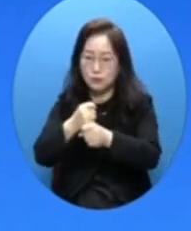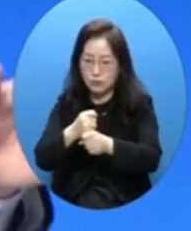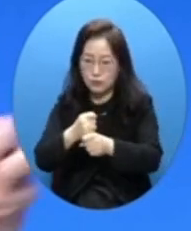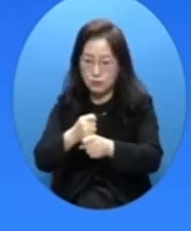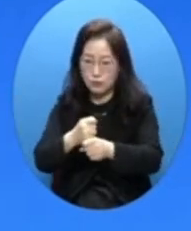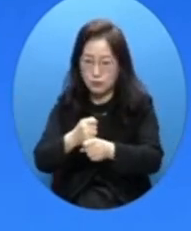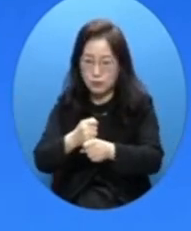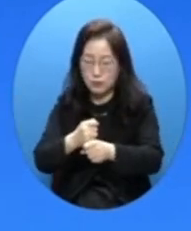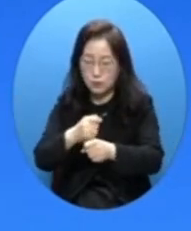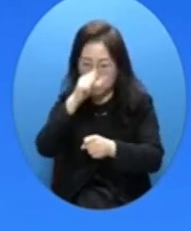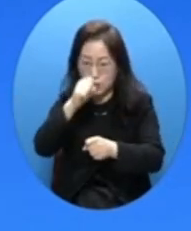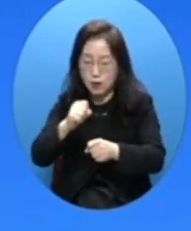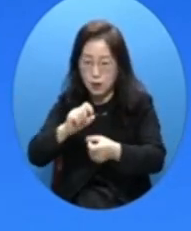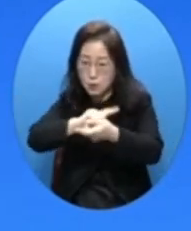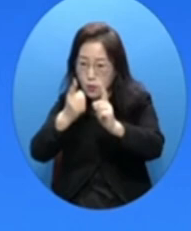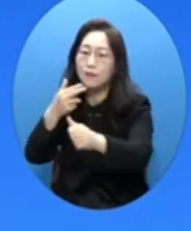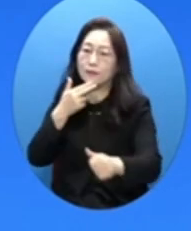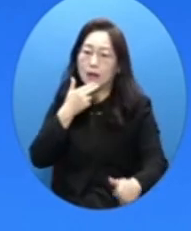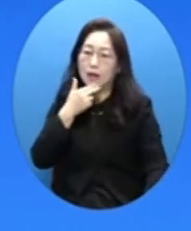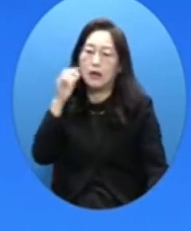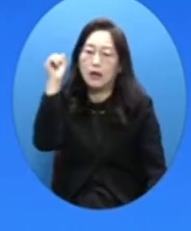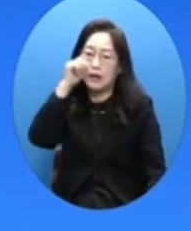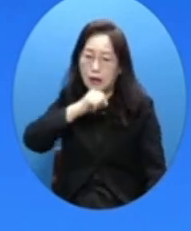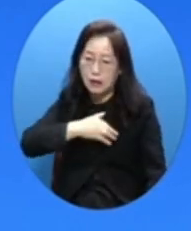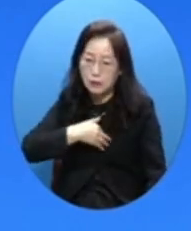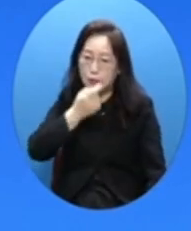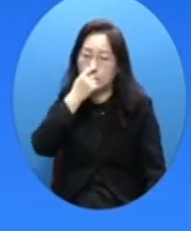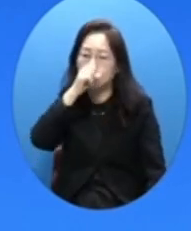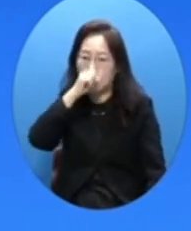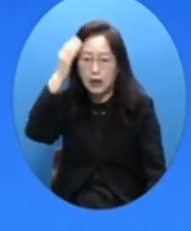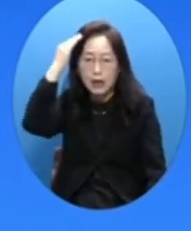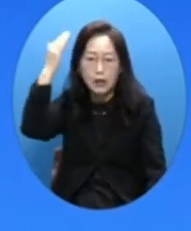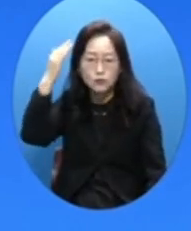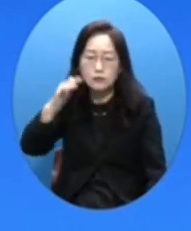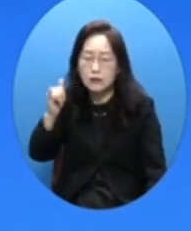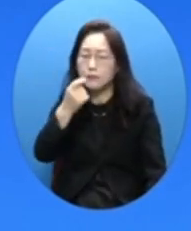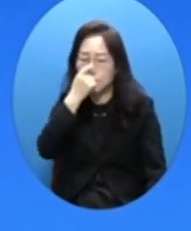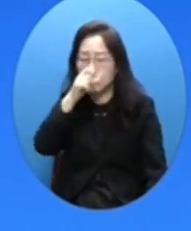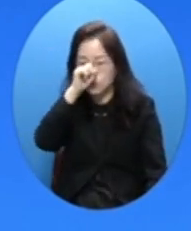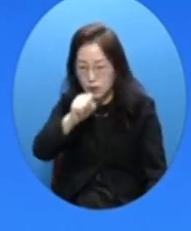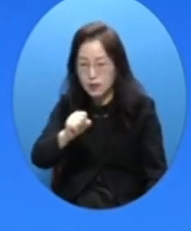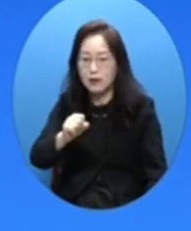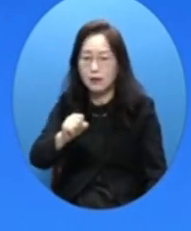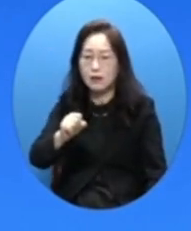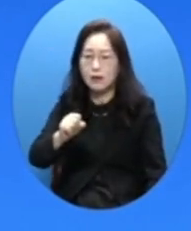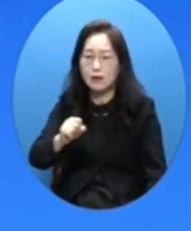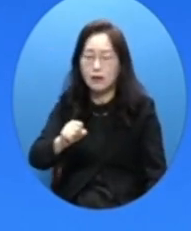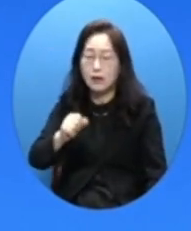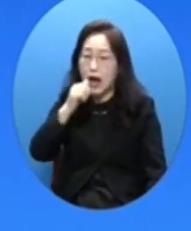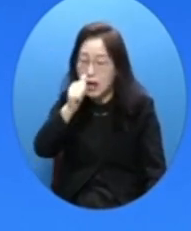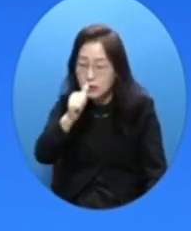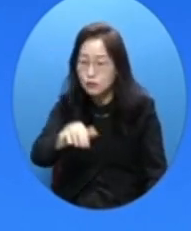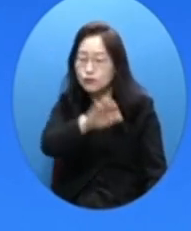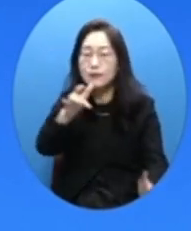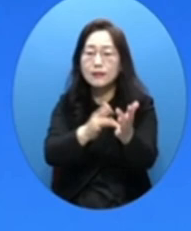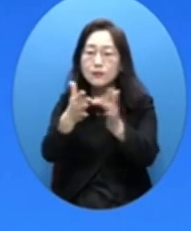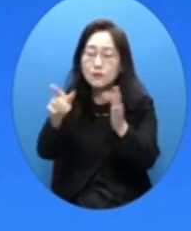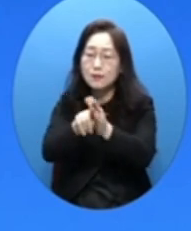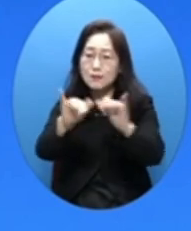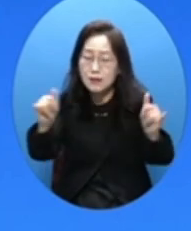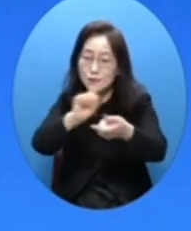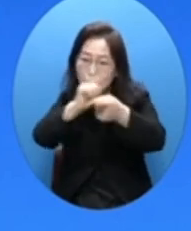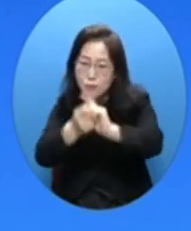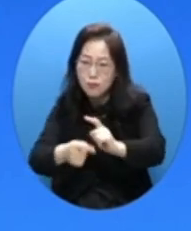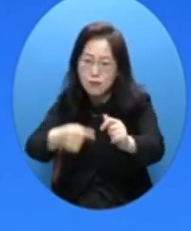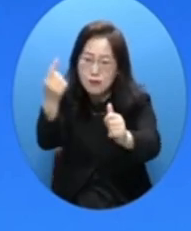우리 민족끼리 물고 뜯으면 안 된다 우리 한국 사람들이 배워야 될 것이 바로 이것이구나 절대로 우리 예수 믿는 사람 믿기는 서로